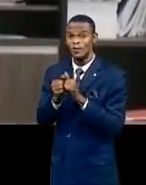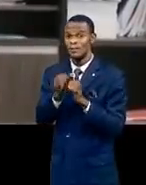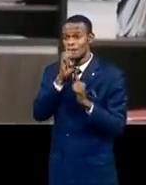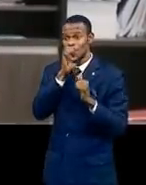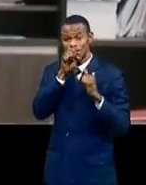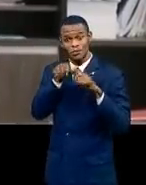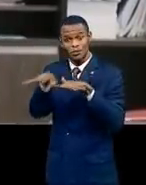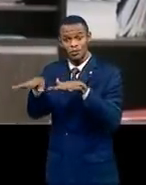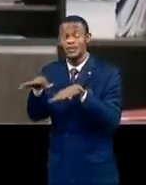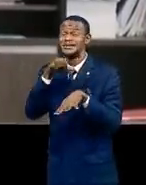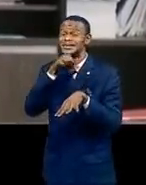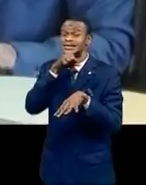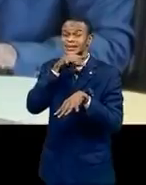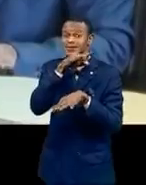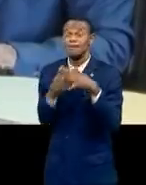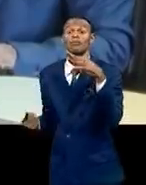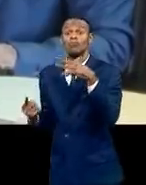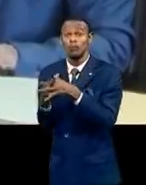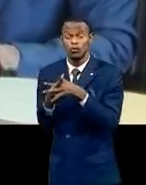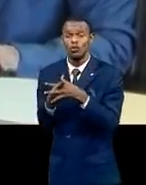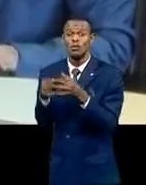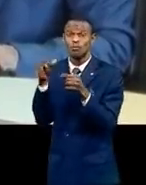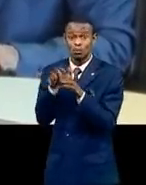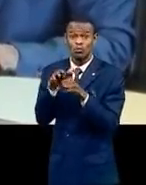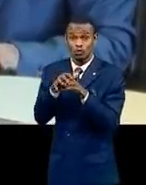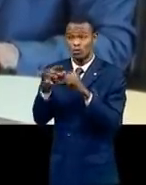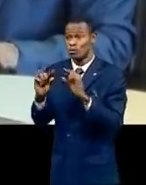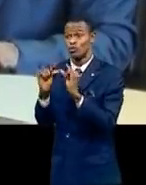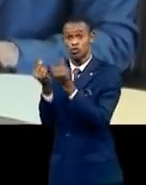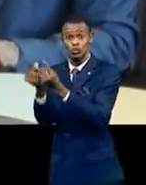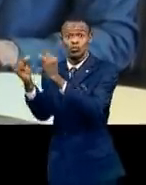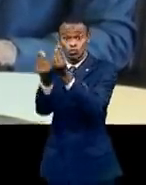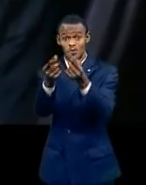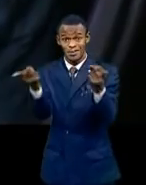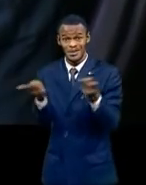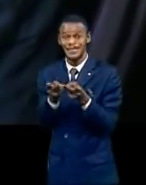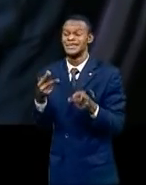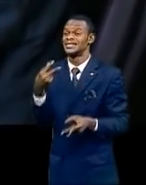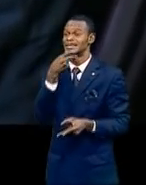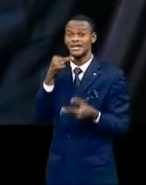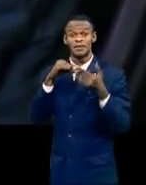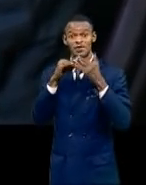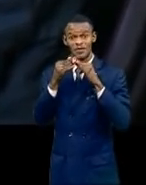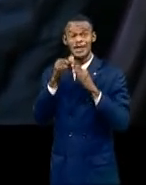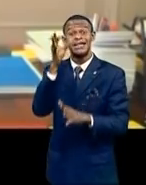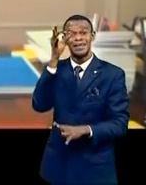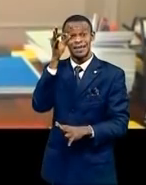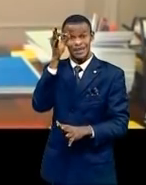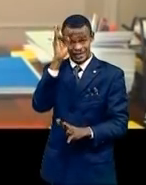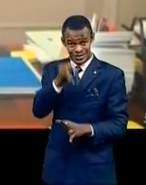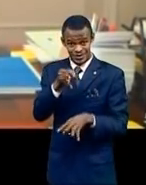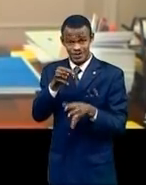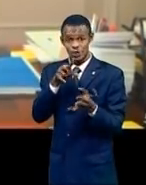de la province du Kasaï, y compris la ville de Chikapa. 968 973 habitants ont